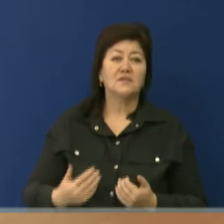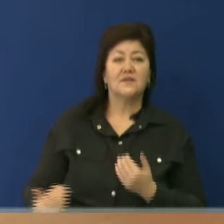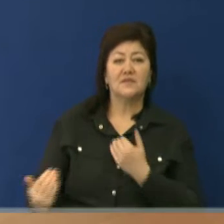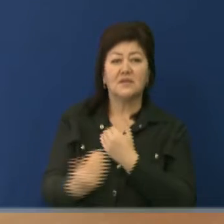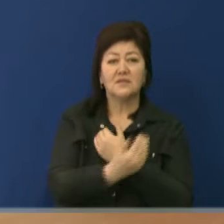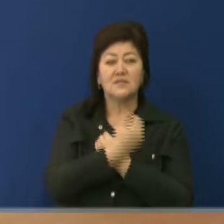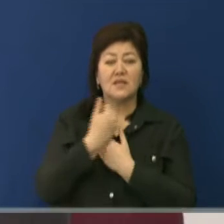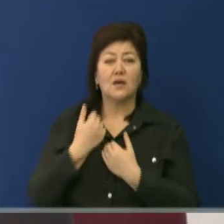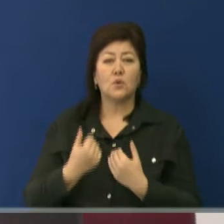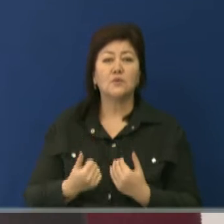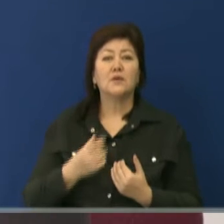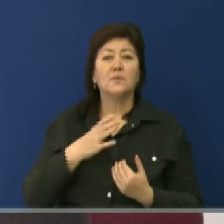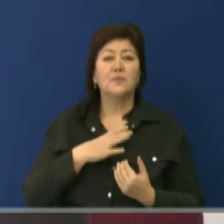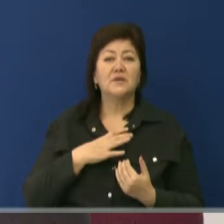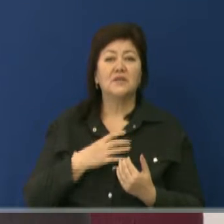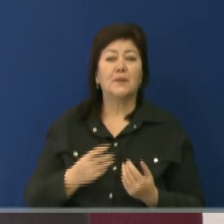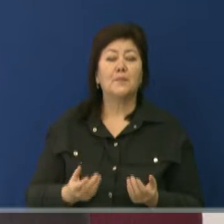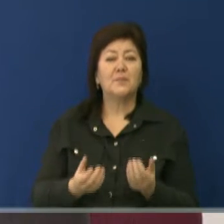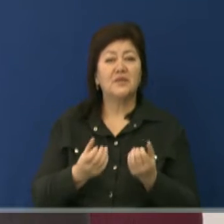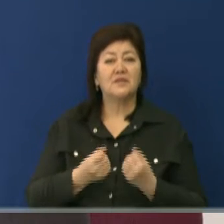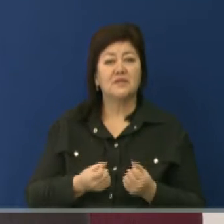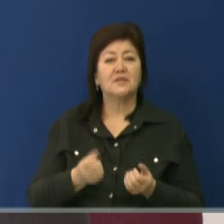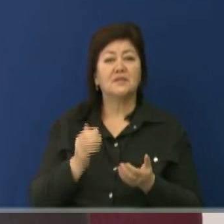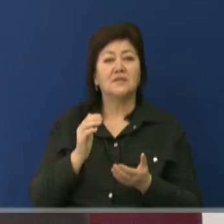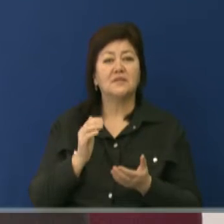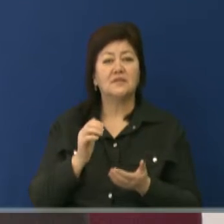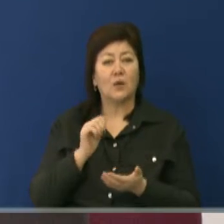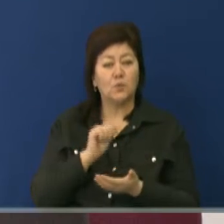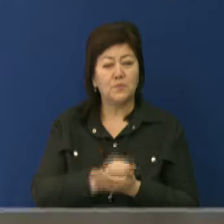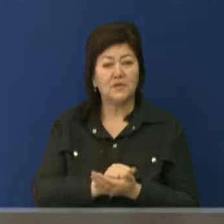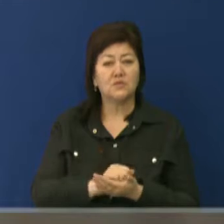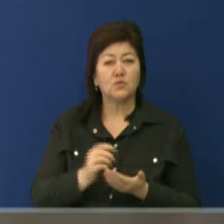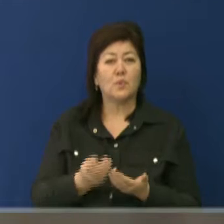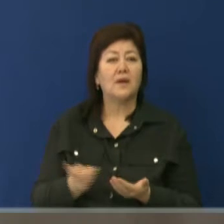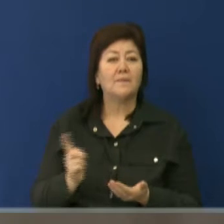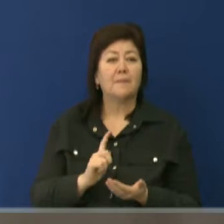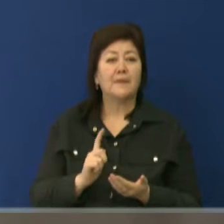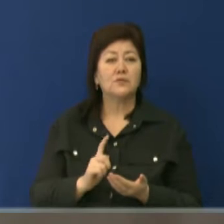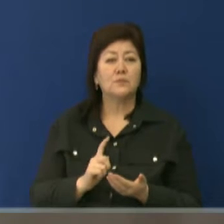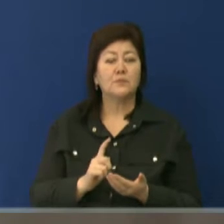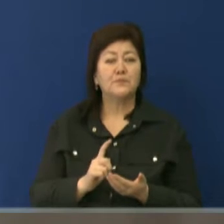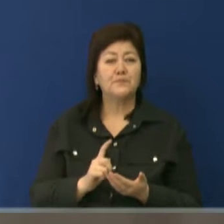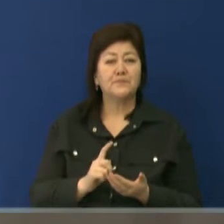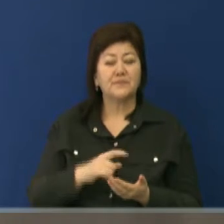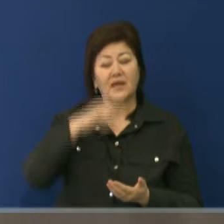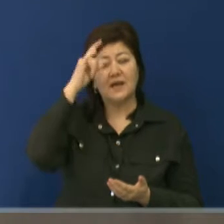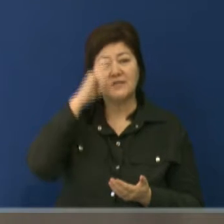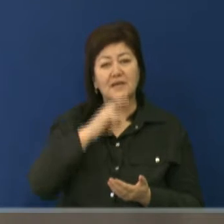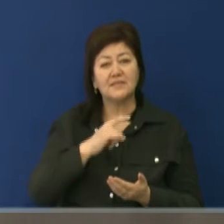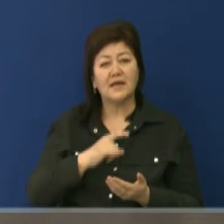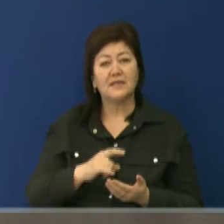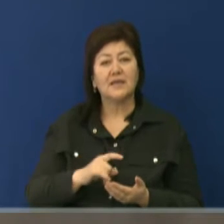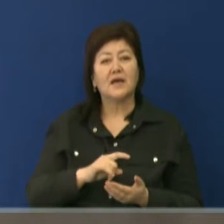салу туралы шарт қабылданды. Көптеген елдер оған қол қойды. Кездесу барысында қатысушылар Қазақстан бүгінгі таңда ядролық